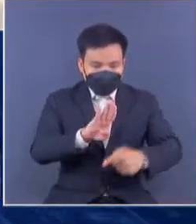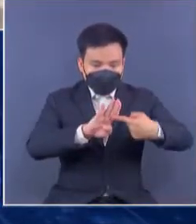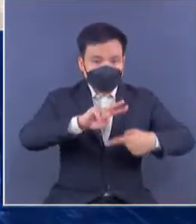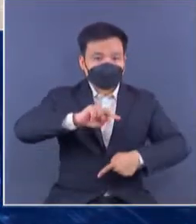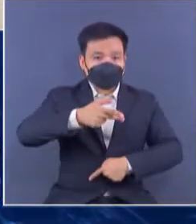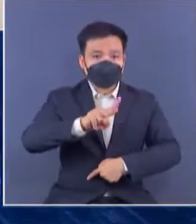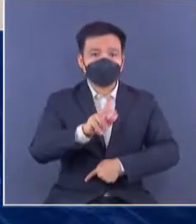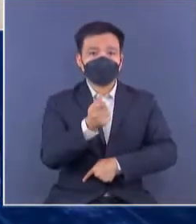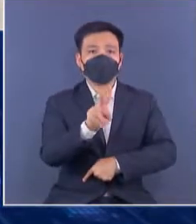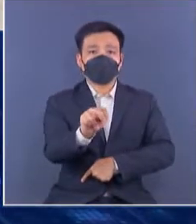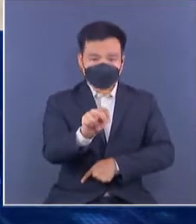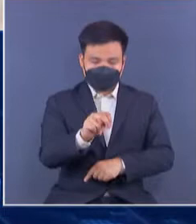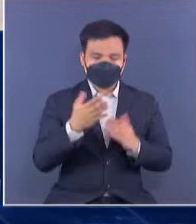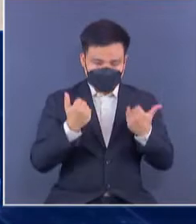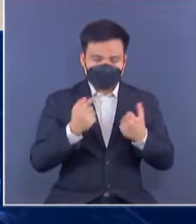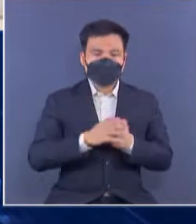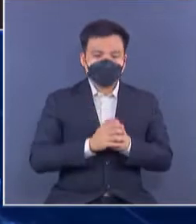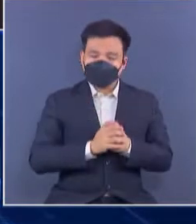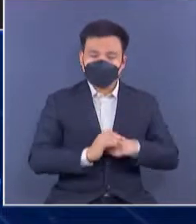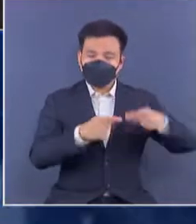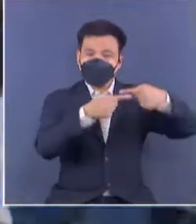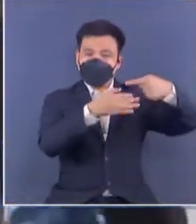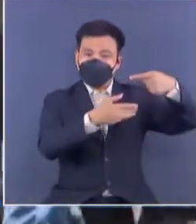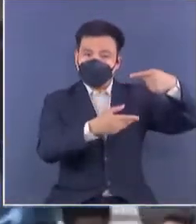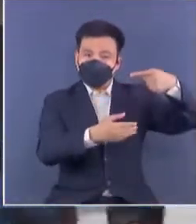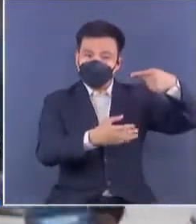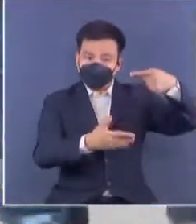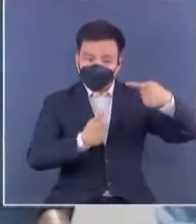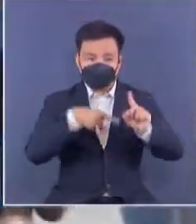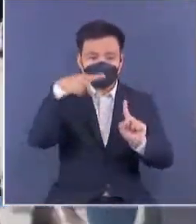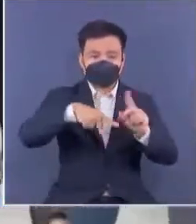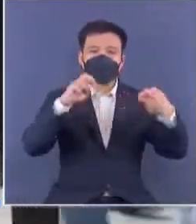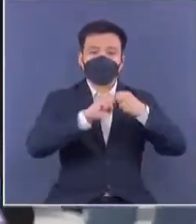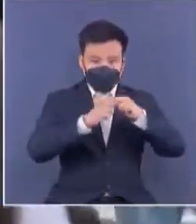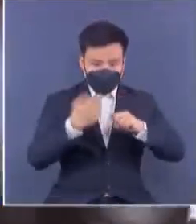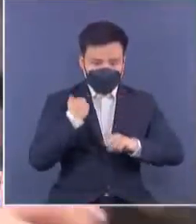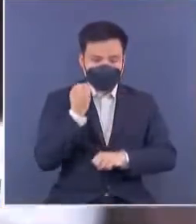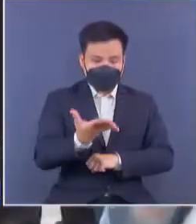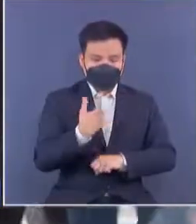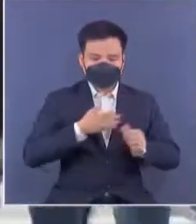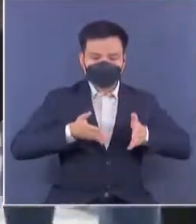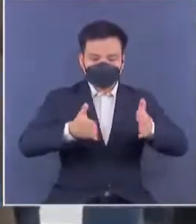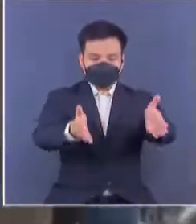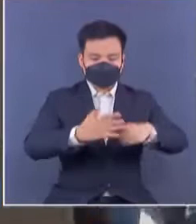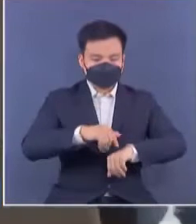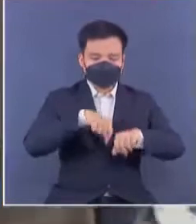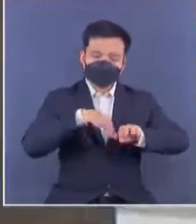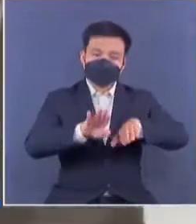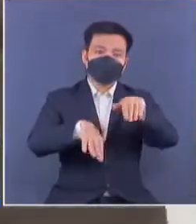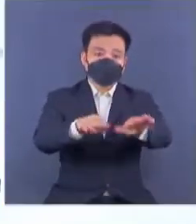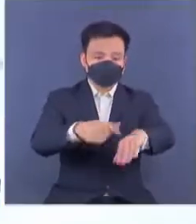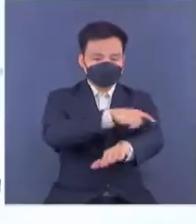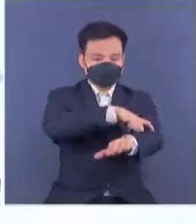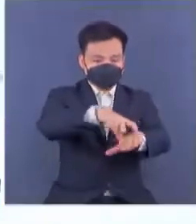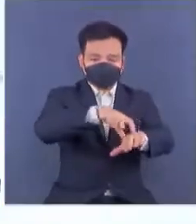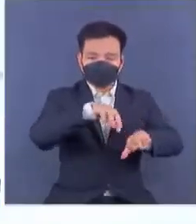เท่านั้นมีเรื่องร้องเรียนมากถึง 1000เรื่องส่วนใหญ่แล้วก็จะเป็นเรื่องของถนนหนทางค่ะเรื่องของทางคะเรื่องของการ